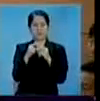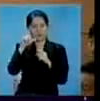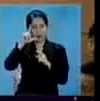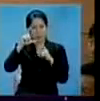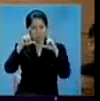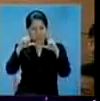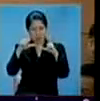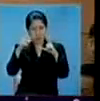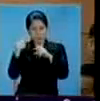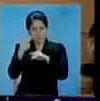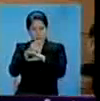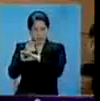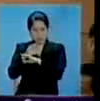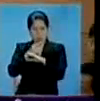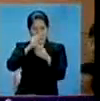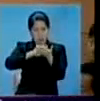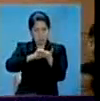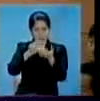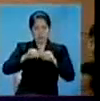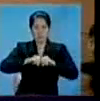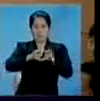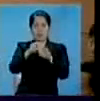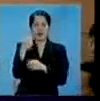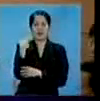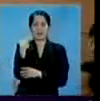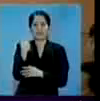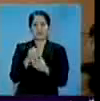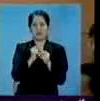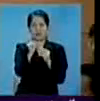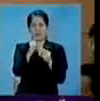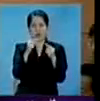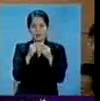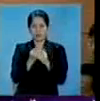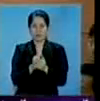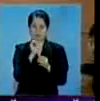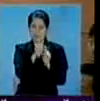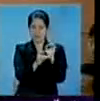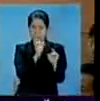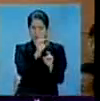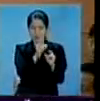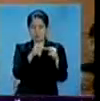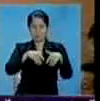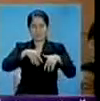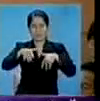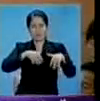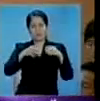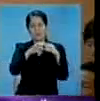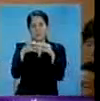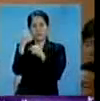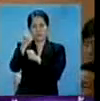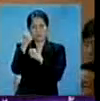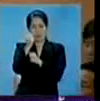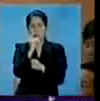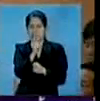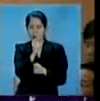นี้เพราะอยู่ดีๆภาพอันนี้ออกเผยแพร่สื่อทั้งหมดไปทำเพื่อใส่ร้ายประชาชนผู้ชุมนุมว่าเอาเด็กม